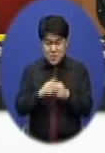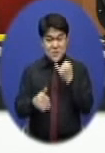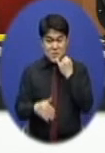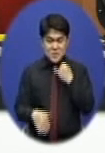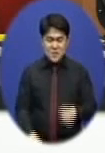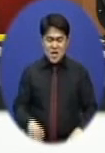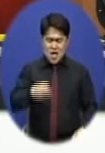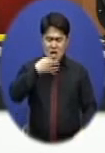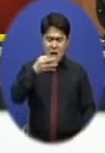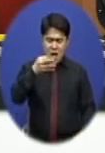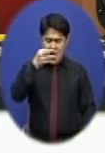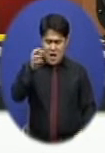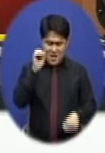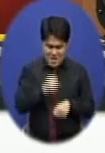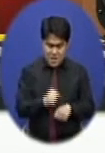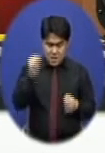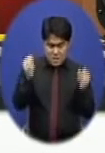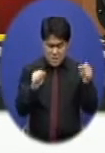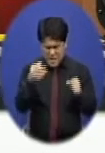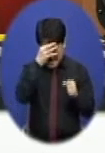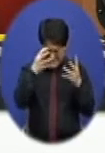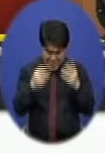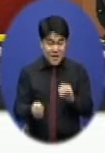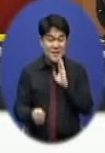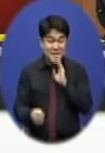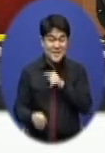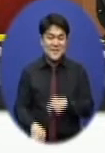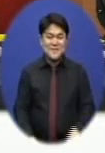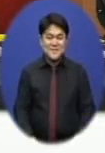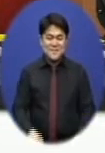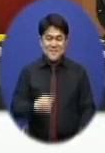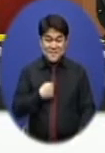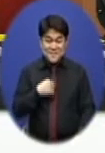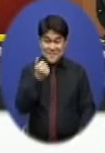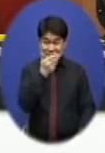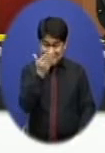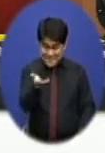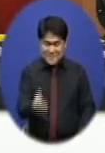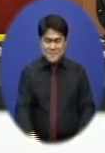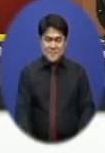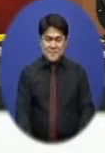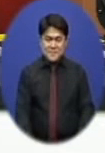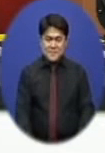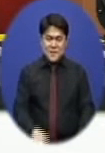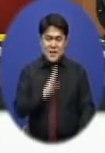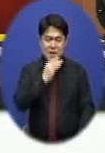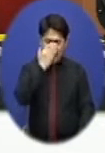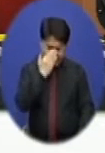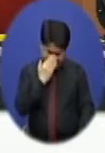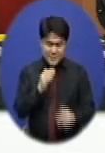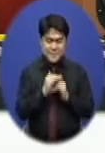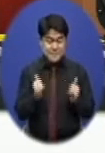소리도 잘하시고요. 네네, 소리도 잘하고 재주가 굉장히 많은 분이고요. 네네. 제가 이제 소개를 할게요. 네. 굉장히